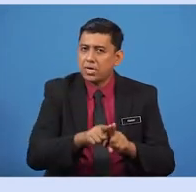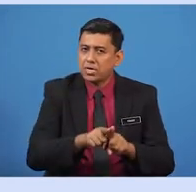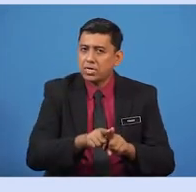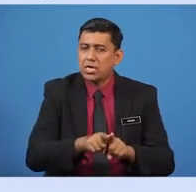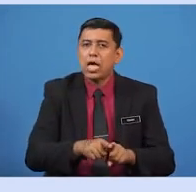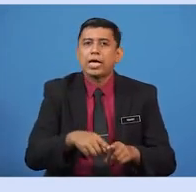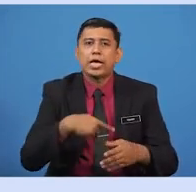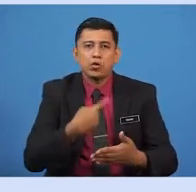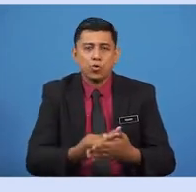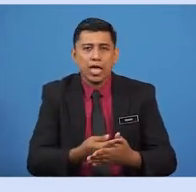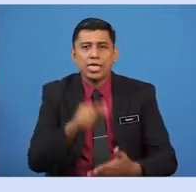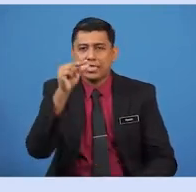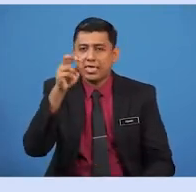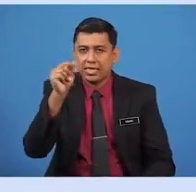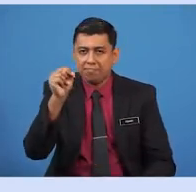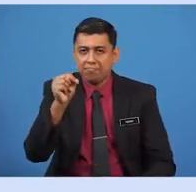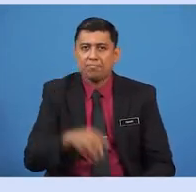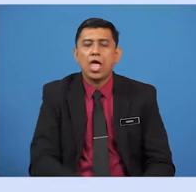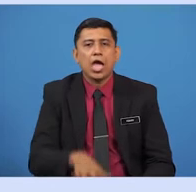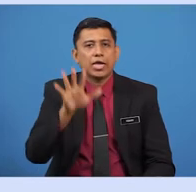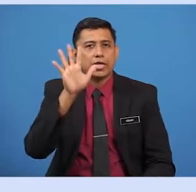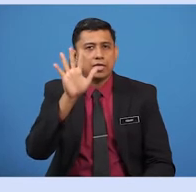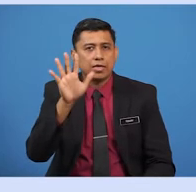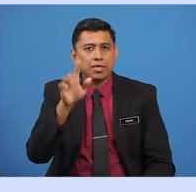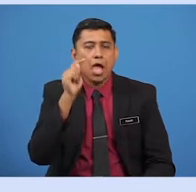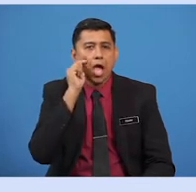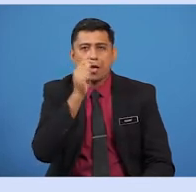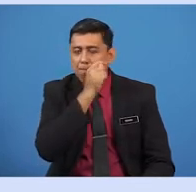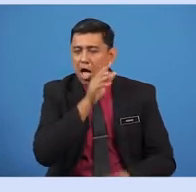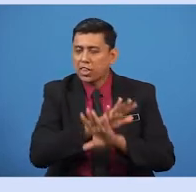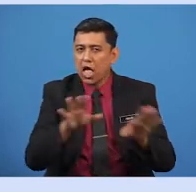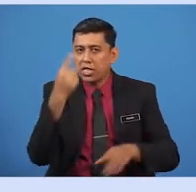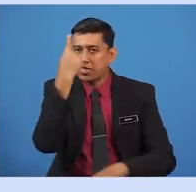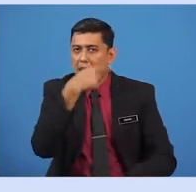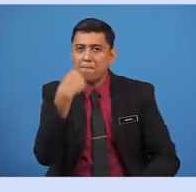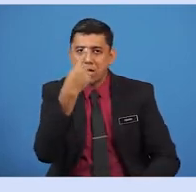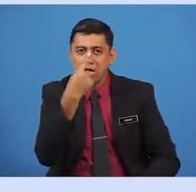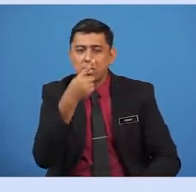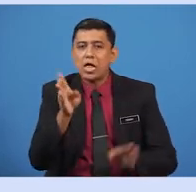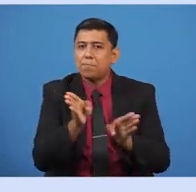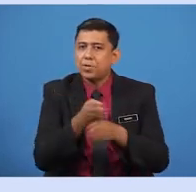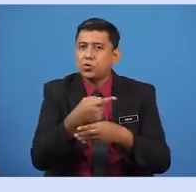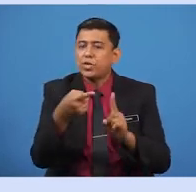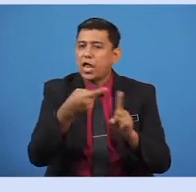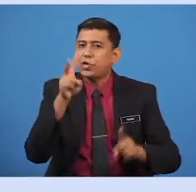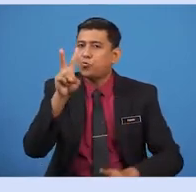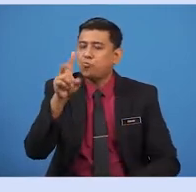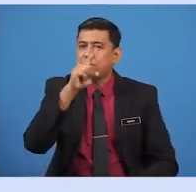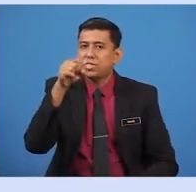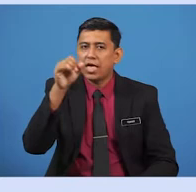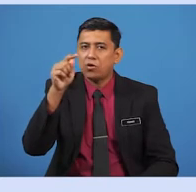sama. Kelima, kembar tidak seiras dibentuk dari dua zigot.